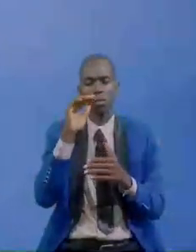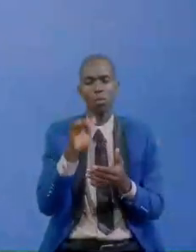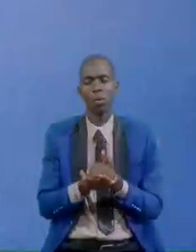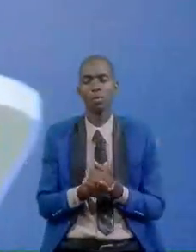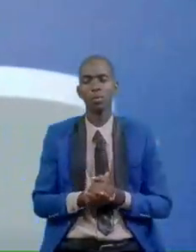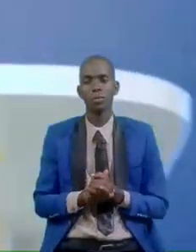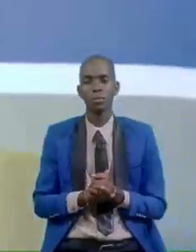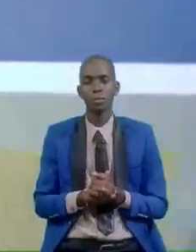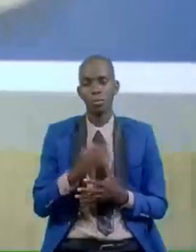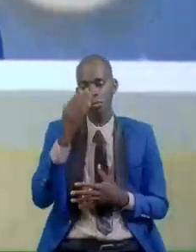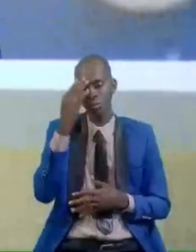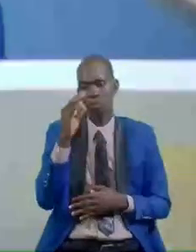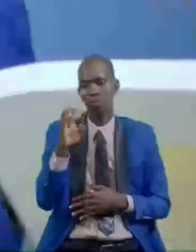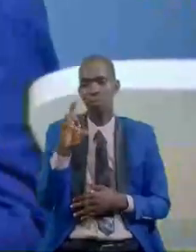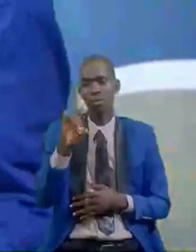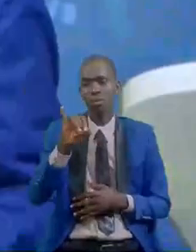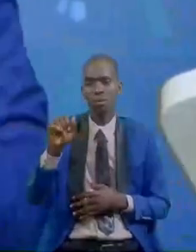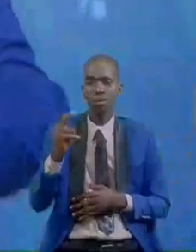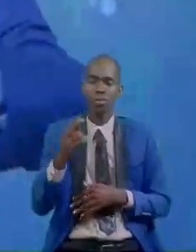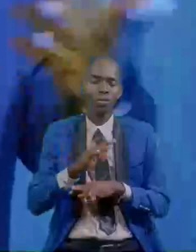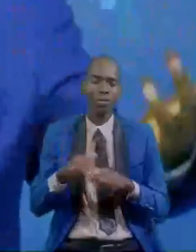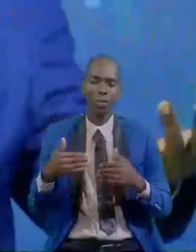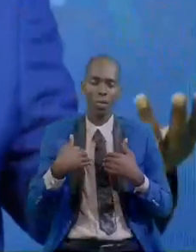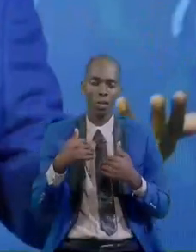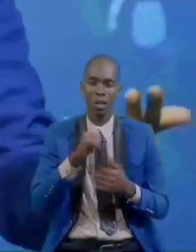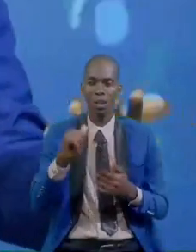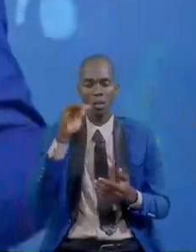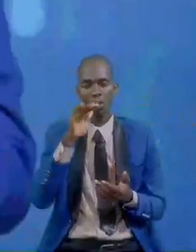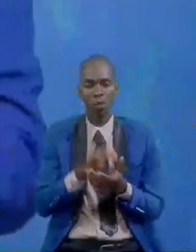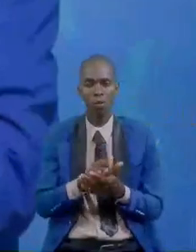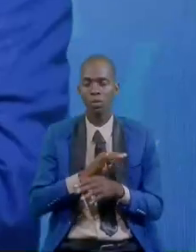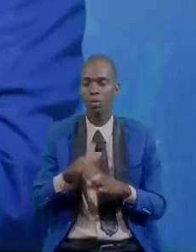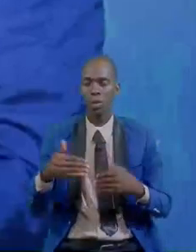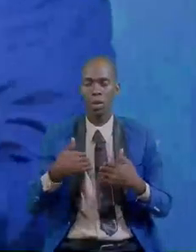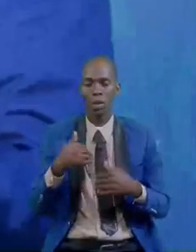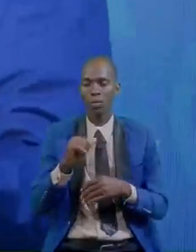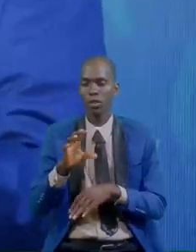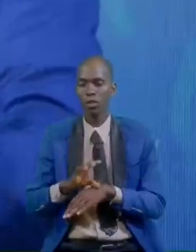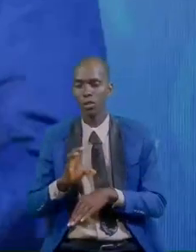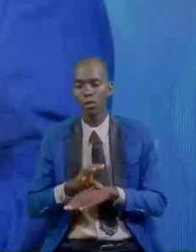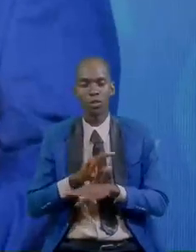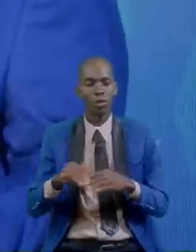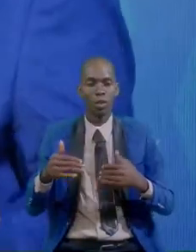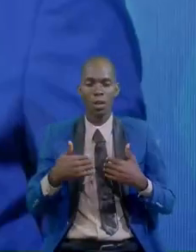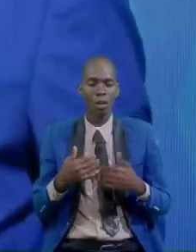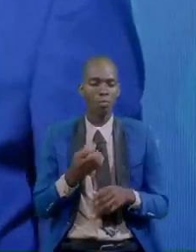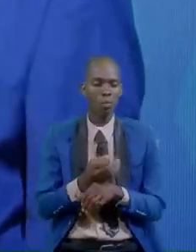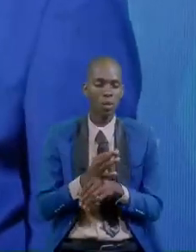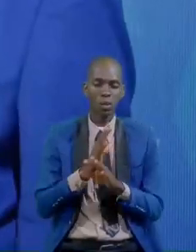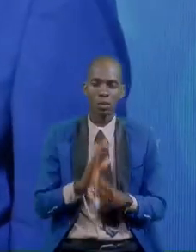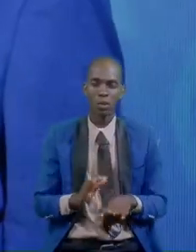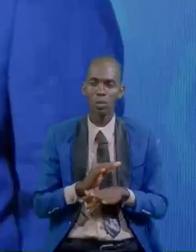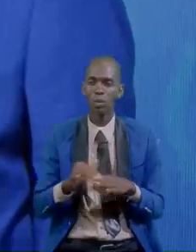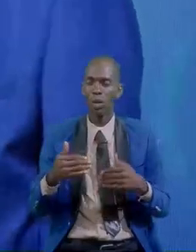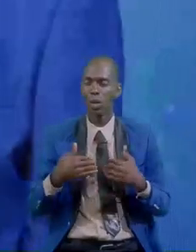savez, Élie n'avait pas une femme. Élie n'avait pas une église. Il n'avait pas de conseiller. Il n'avait